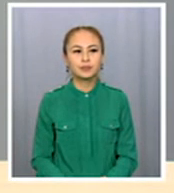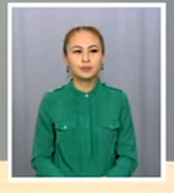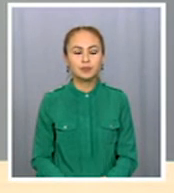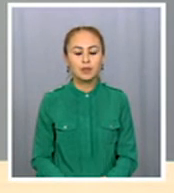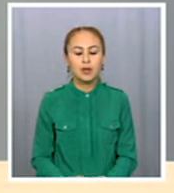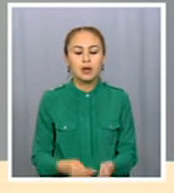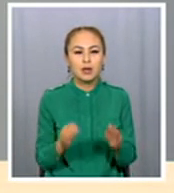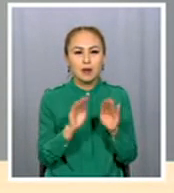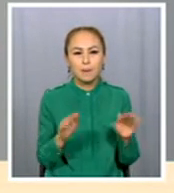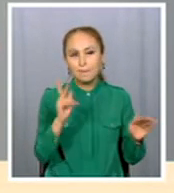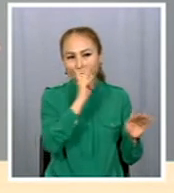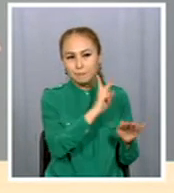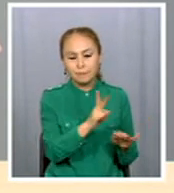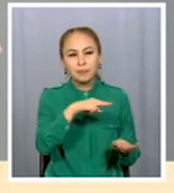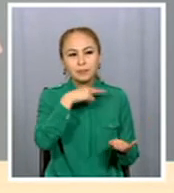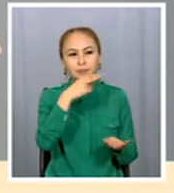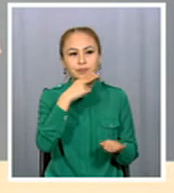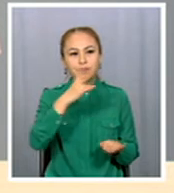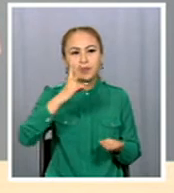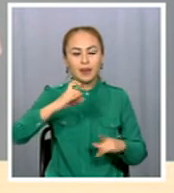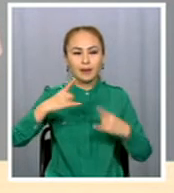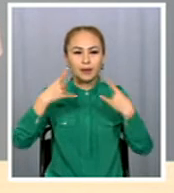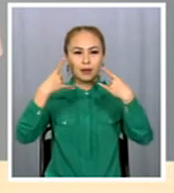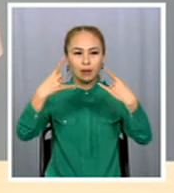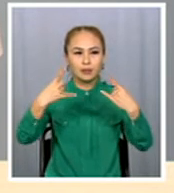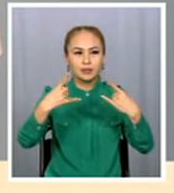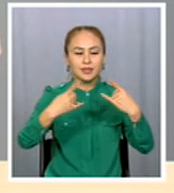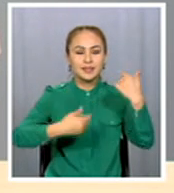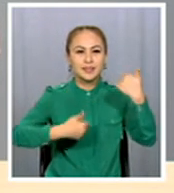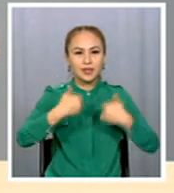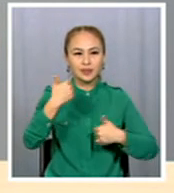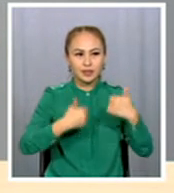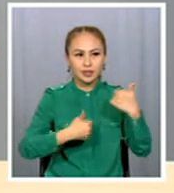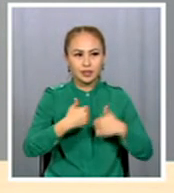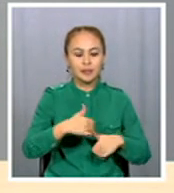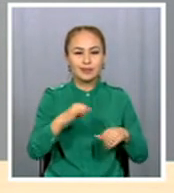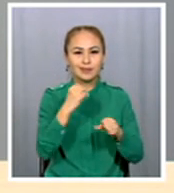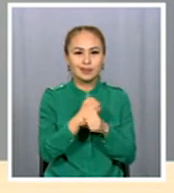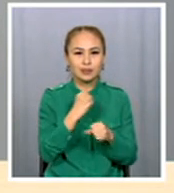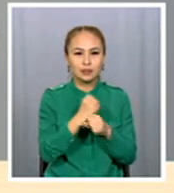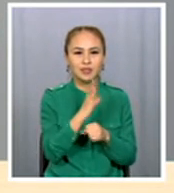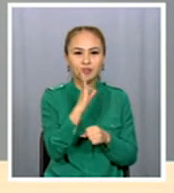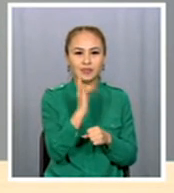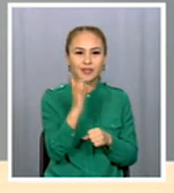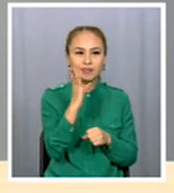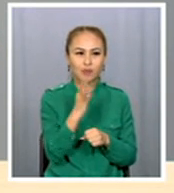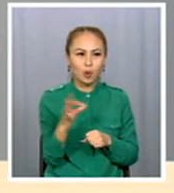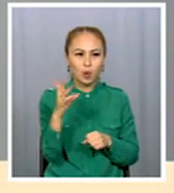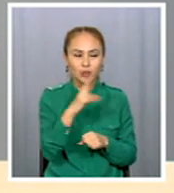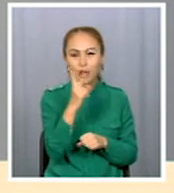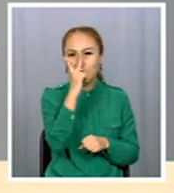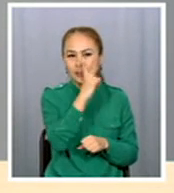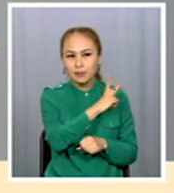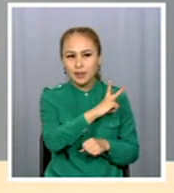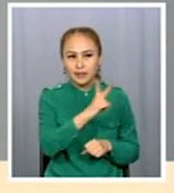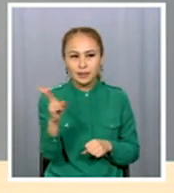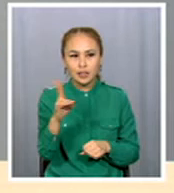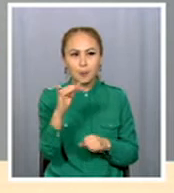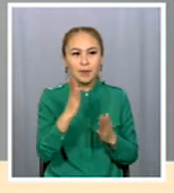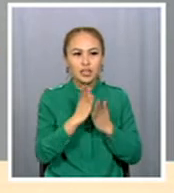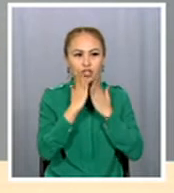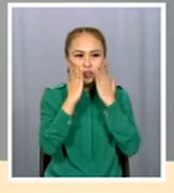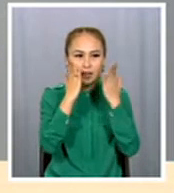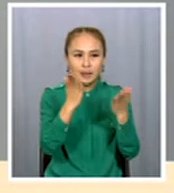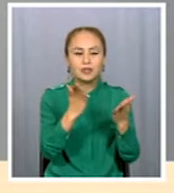Ребята, посмотрите внимательно на экран. Сравните, сделайте выводы. Рассмотрите и